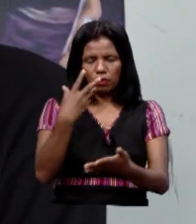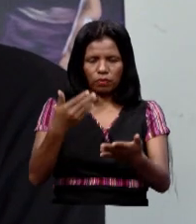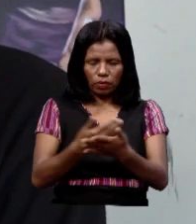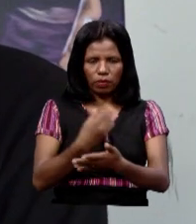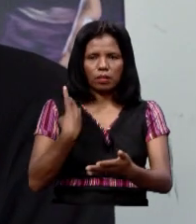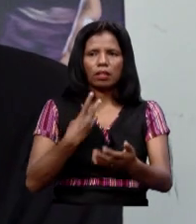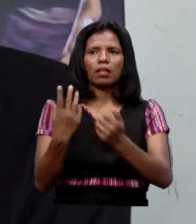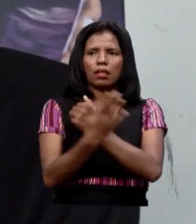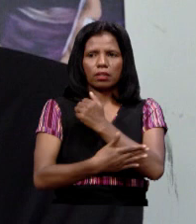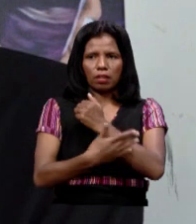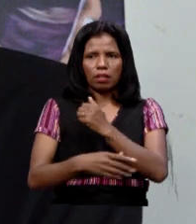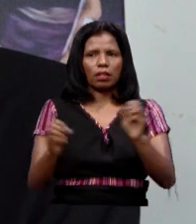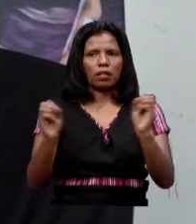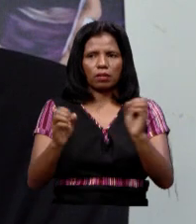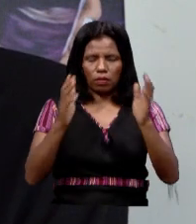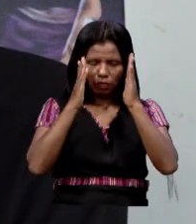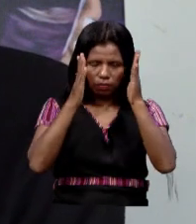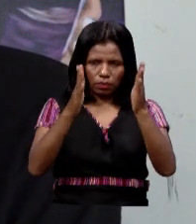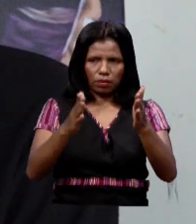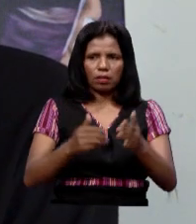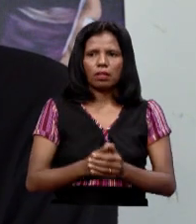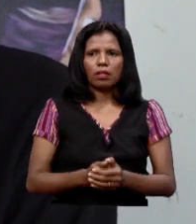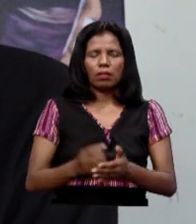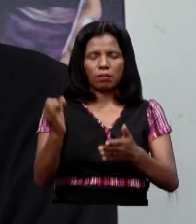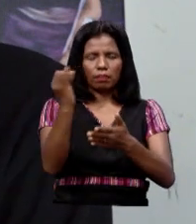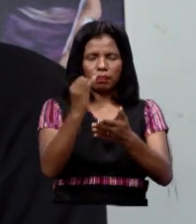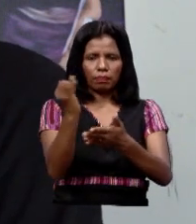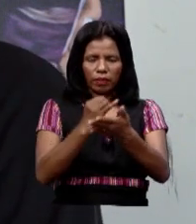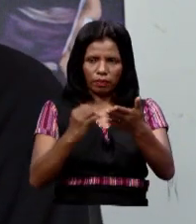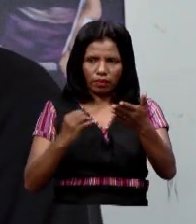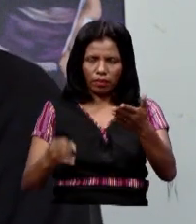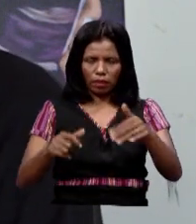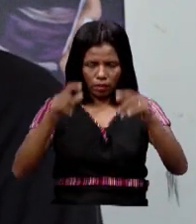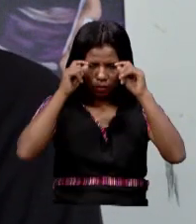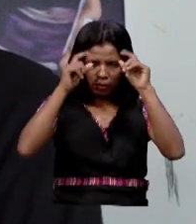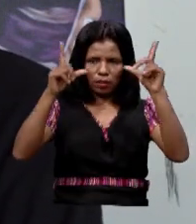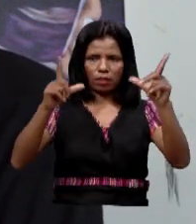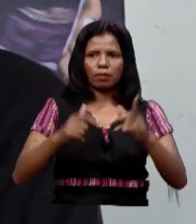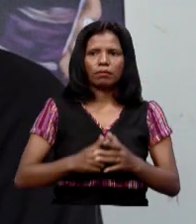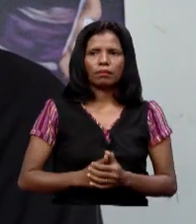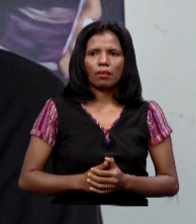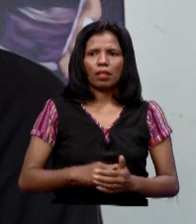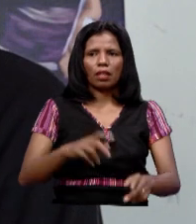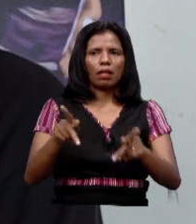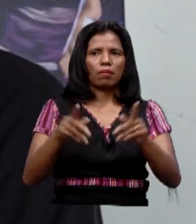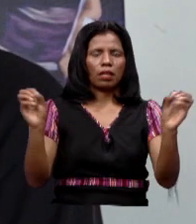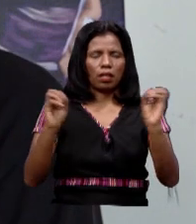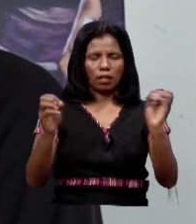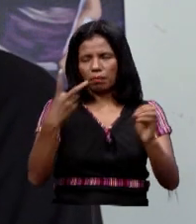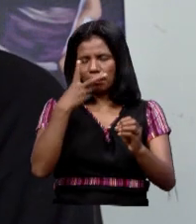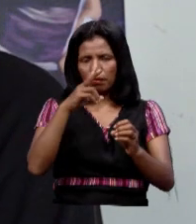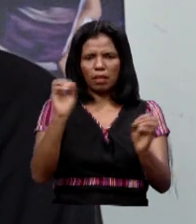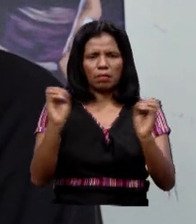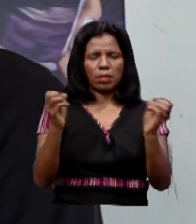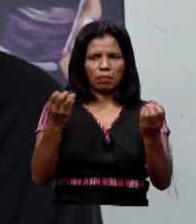koko ya ne ba laos hau laos barat ya artis tam ya pintura digital ne mus hau re timur larang ne kuasa ema labarak ne hau hari ne ba